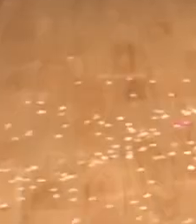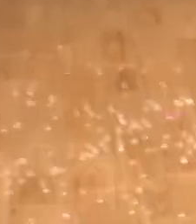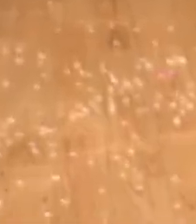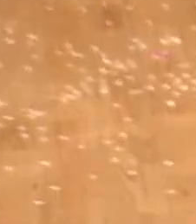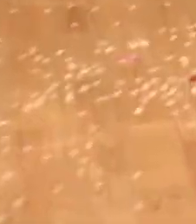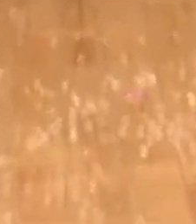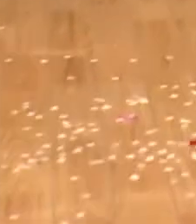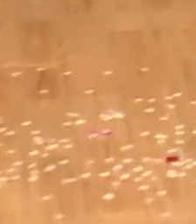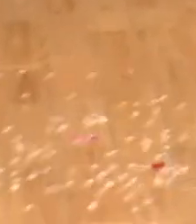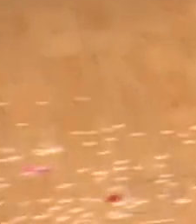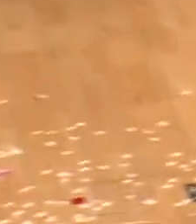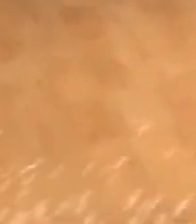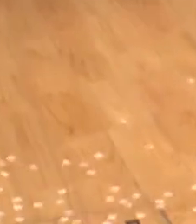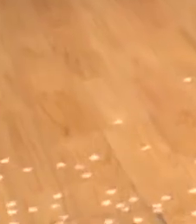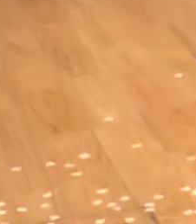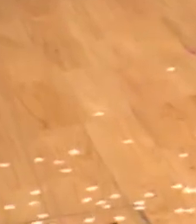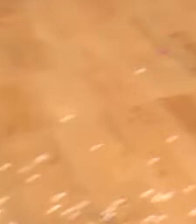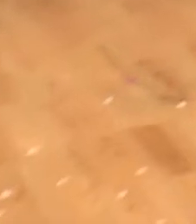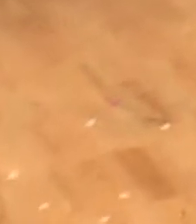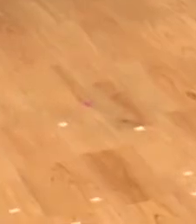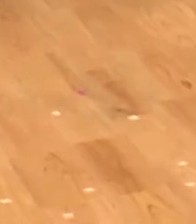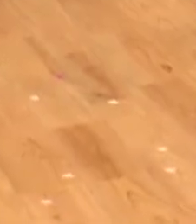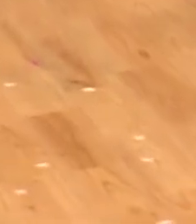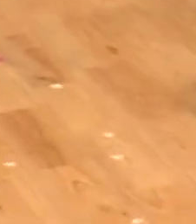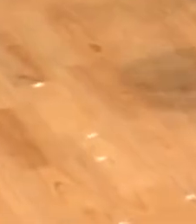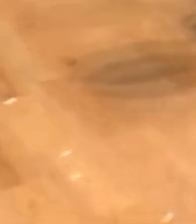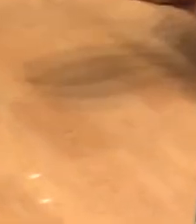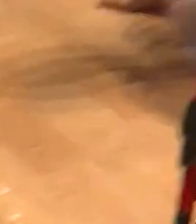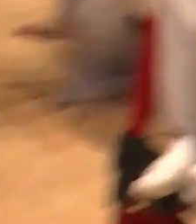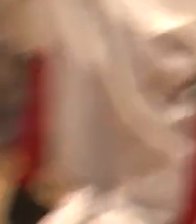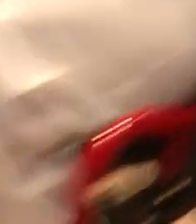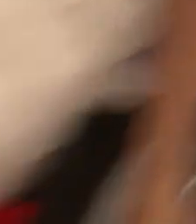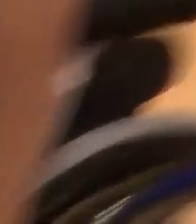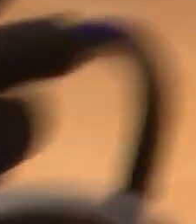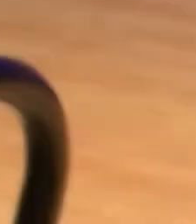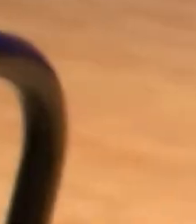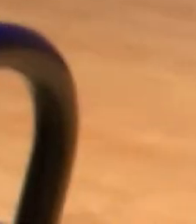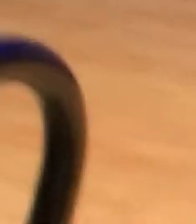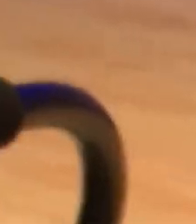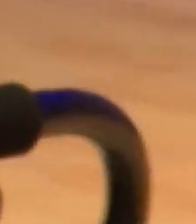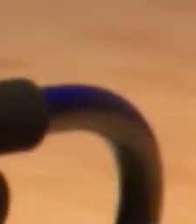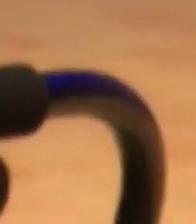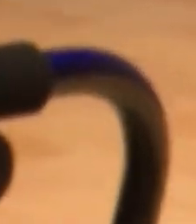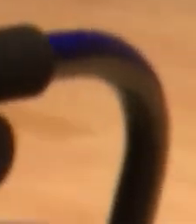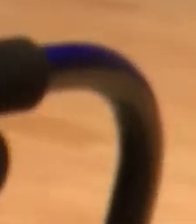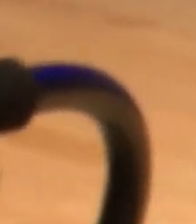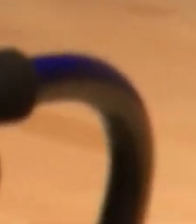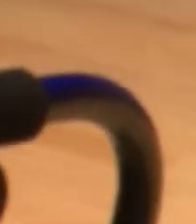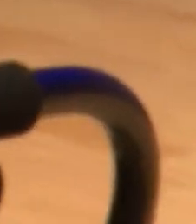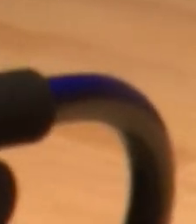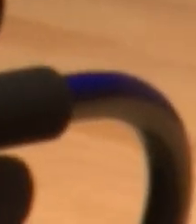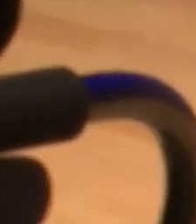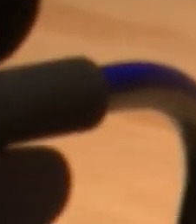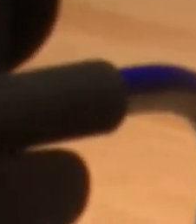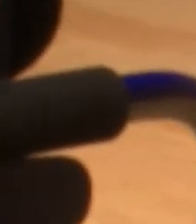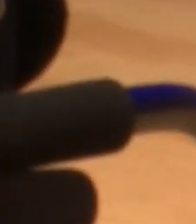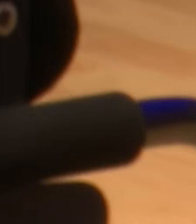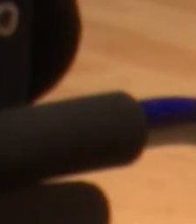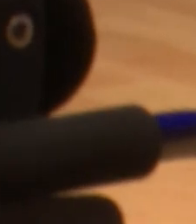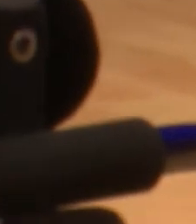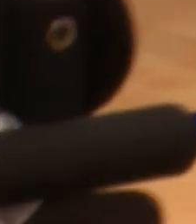以上をもちましてザレッジ andmove た妖精の輪を広げようオンライン配信を終了させていただき